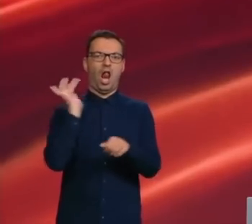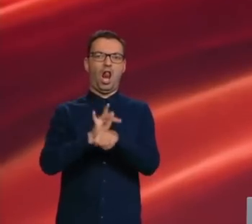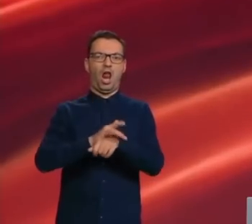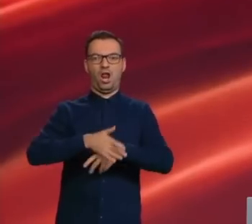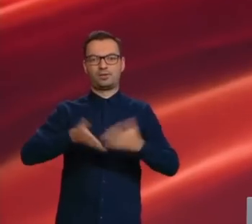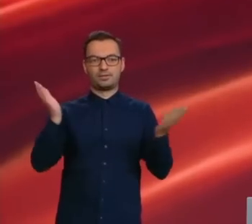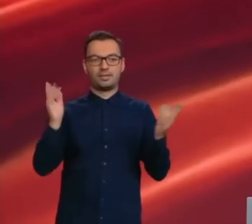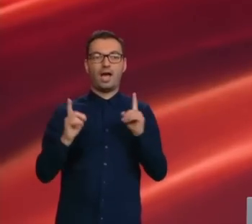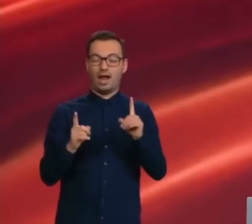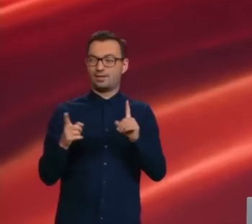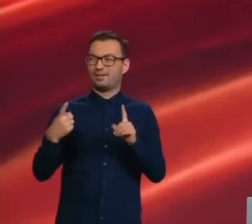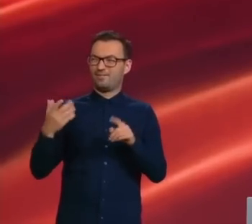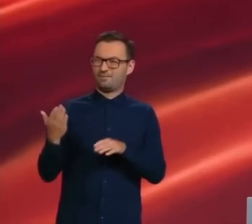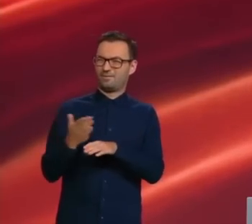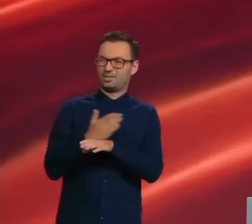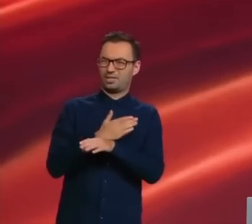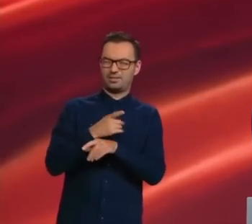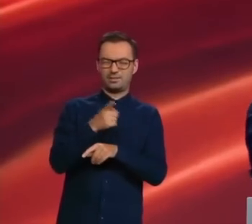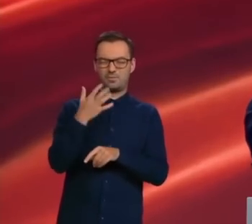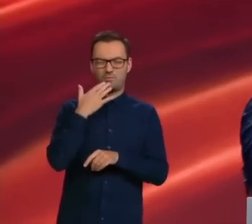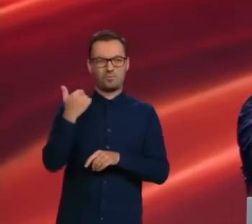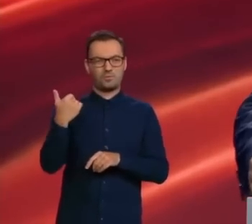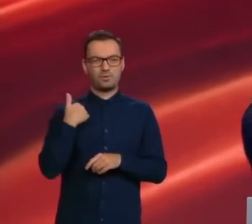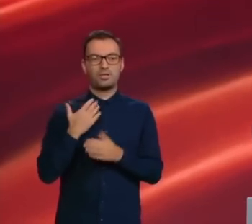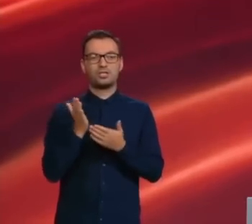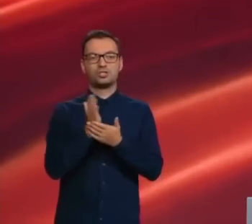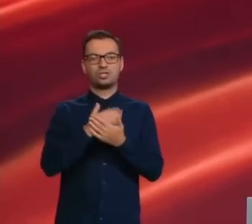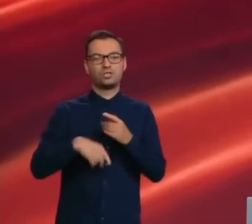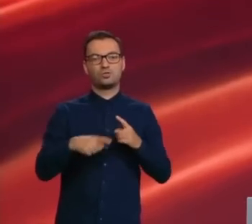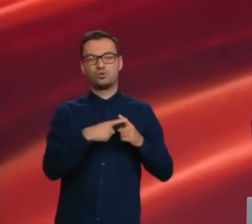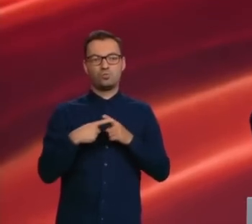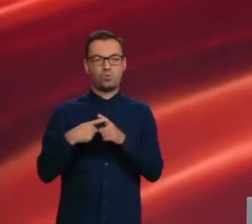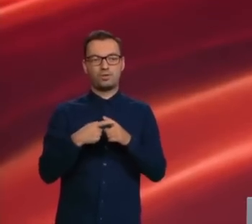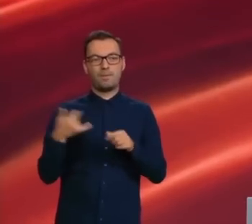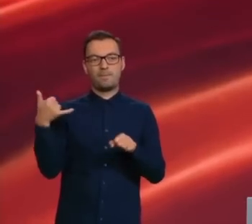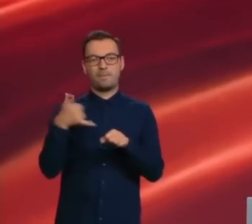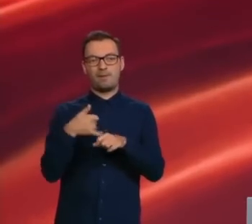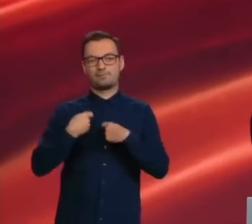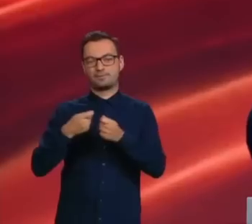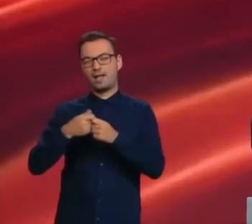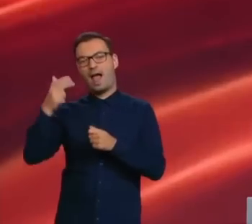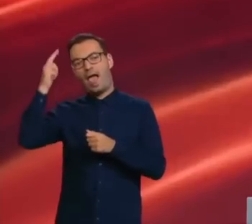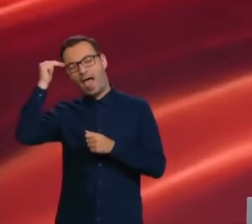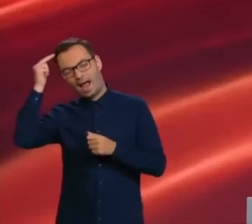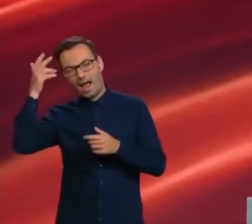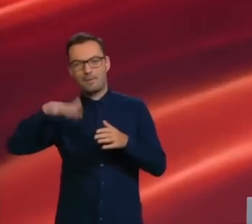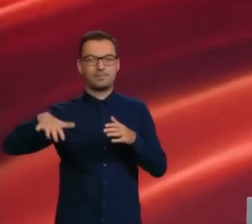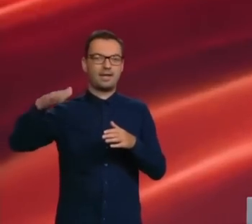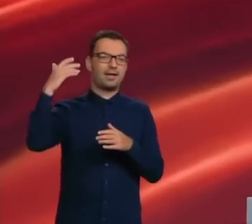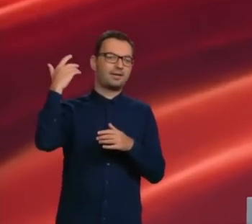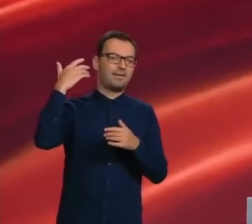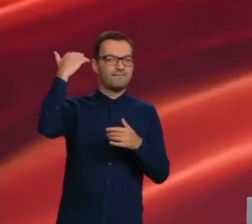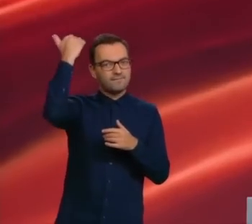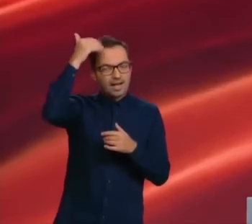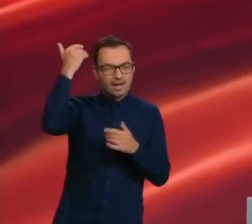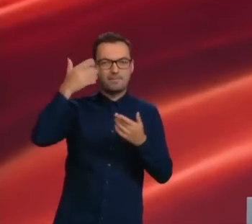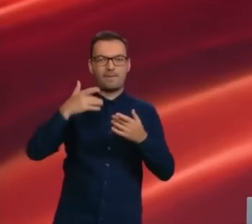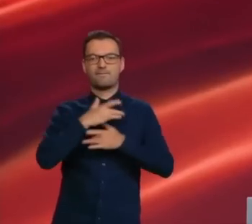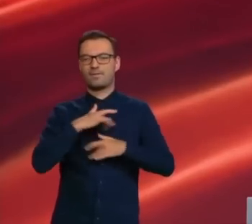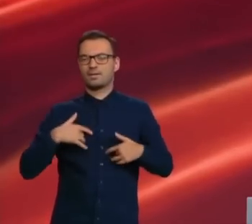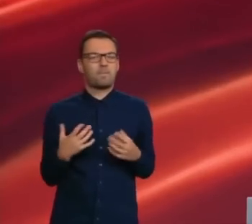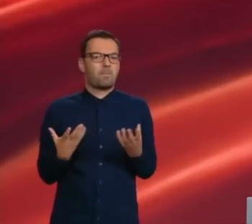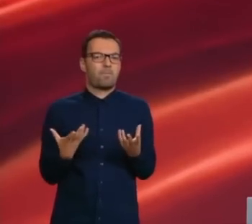tutaj przedmówcy wspomnieli. Sprzedaliśmy część spółek paliwowych firmom arabskim, firmom węgierskim. Dlaczego?